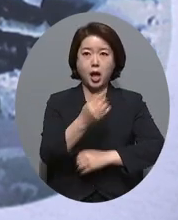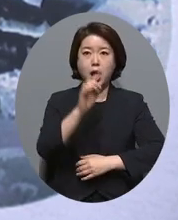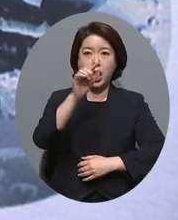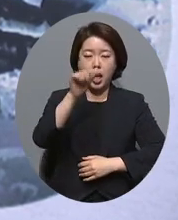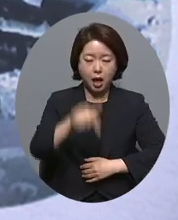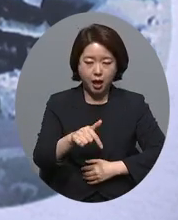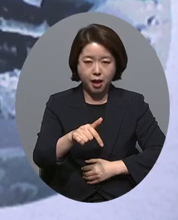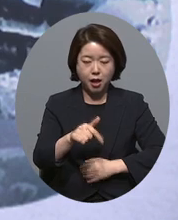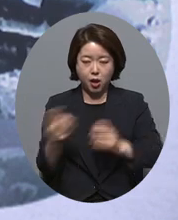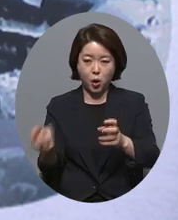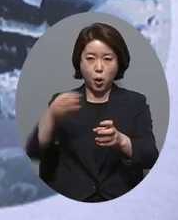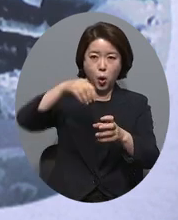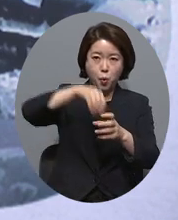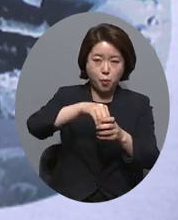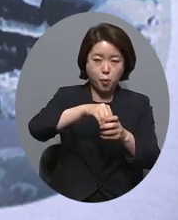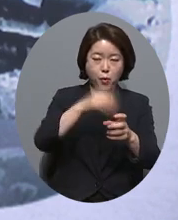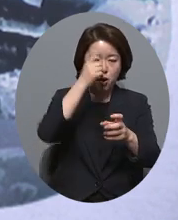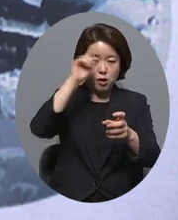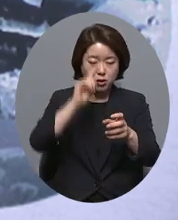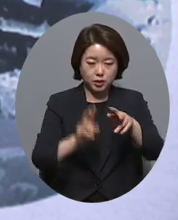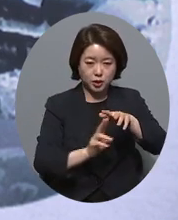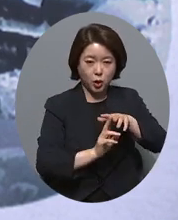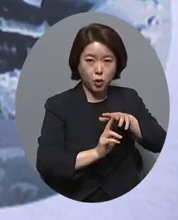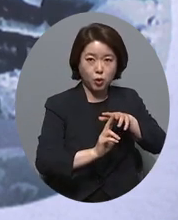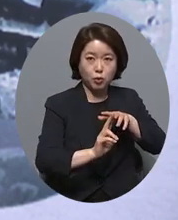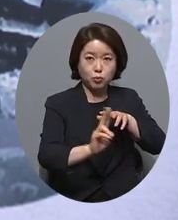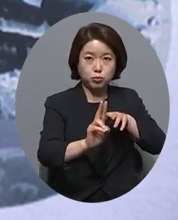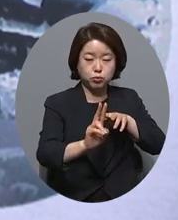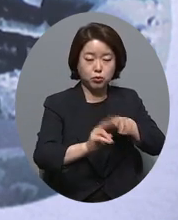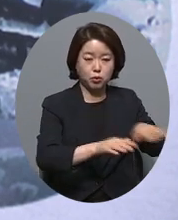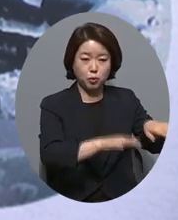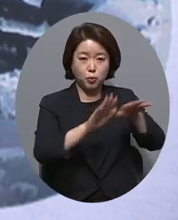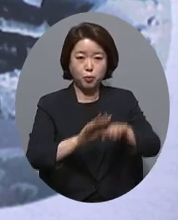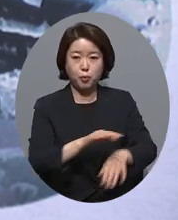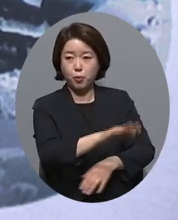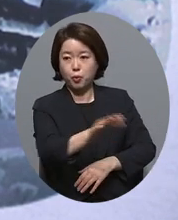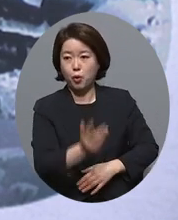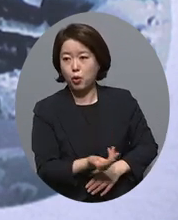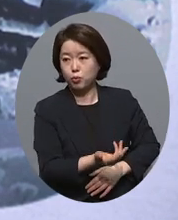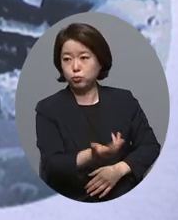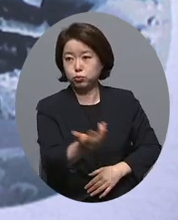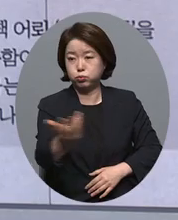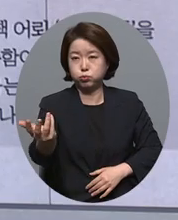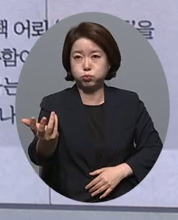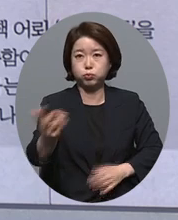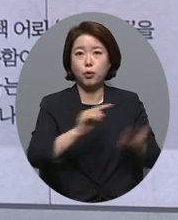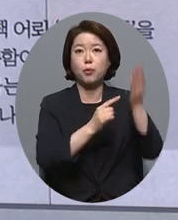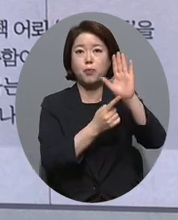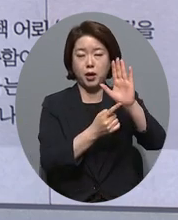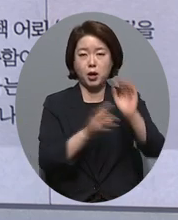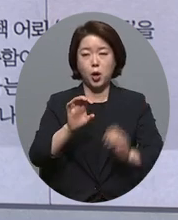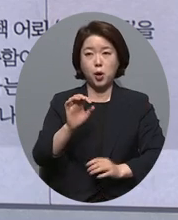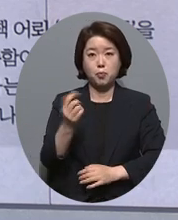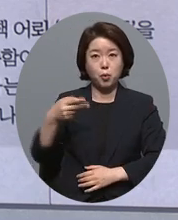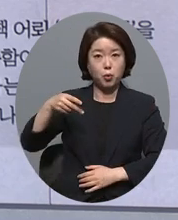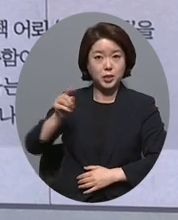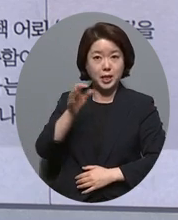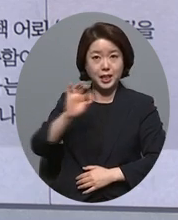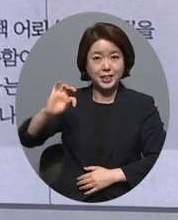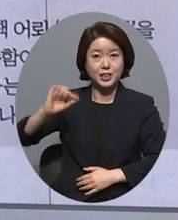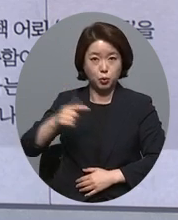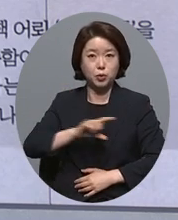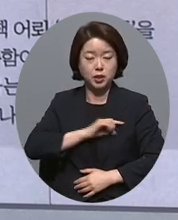포세이돈을 탑재한 러시아 잠수함이 북극해로 출항했다는 언론 보도가 나왔습니다 포세이돈은 히로시마